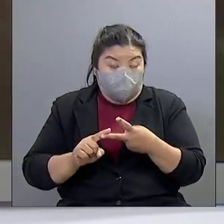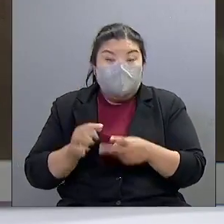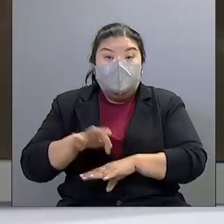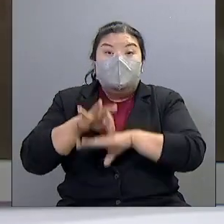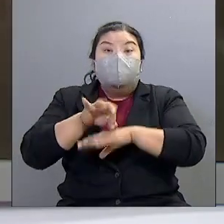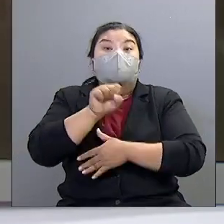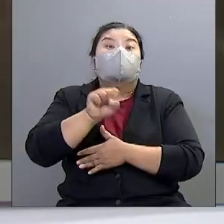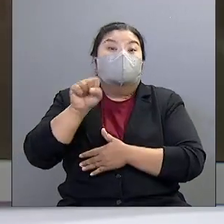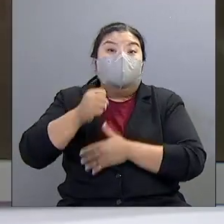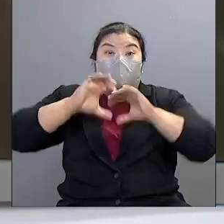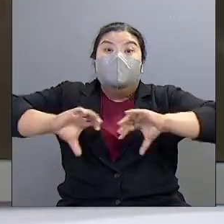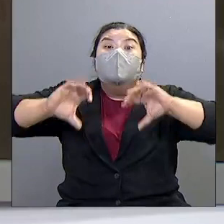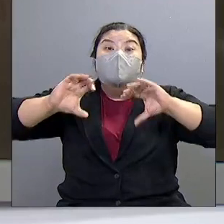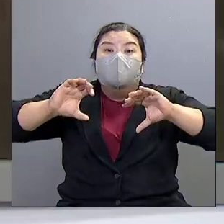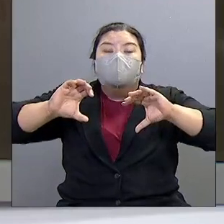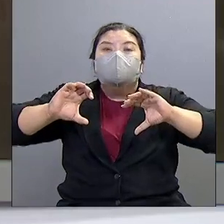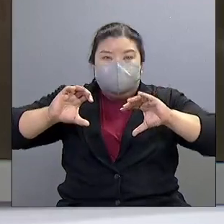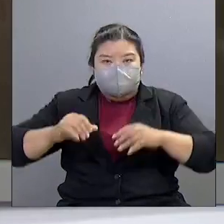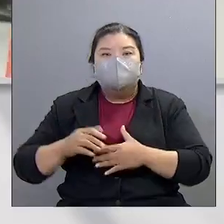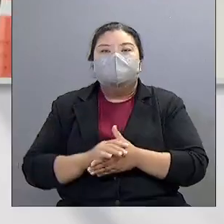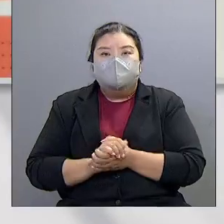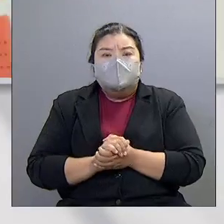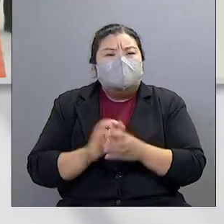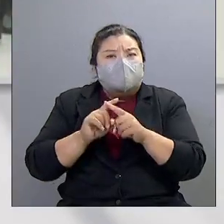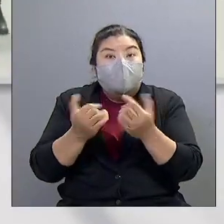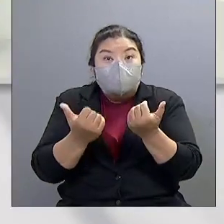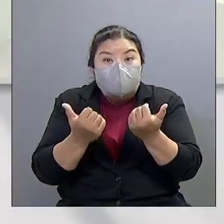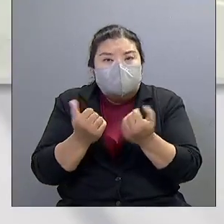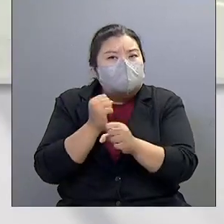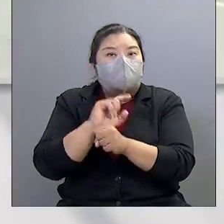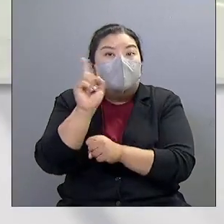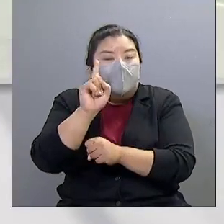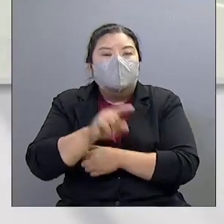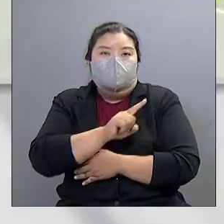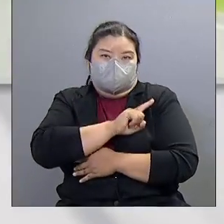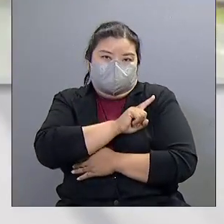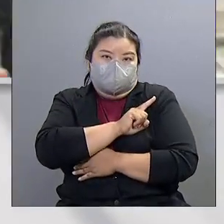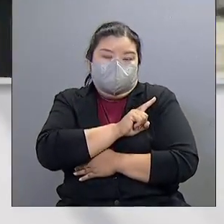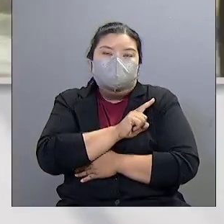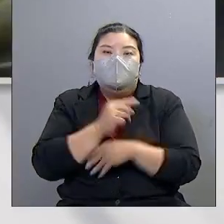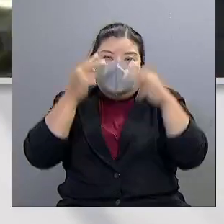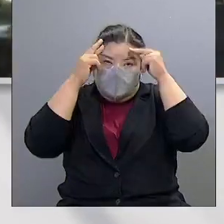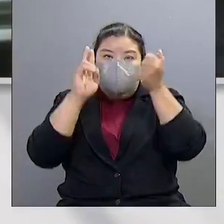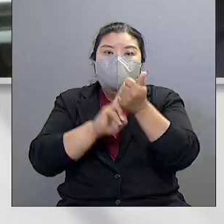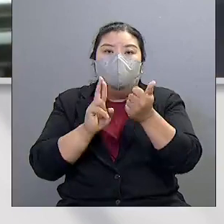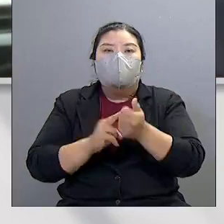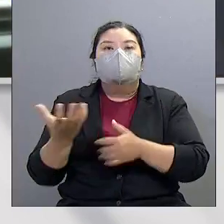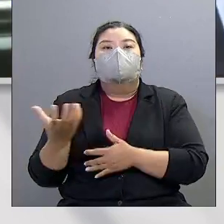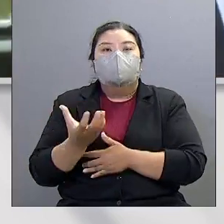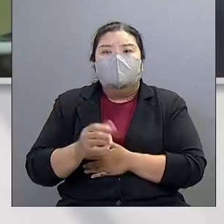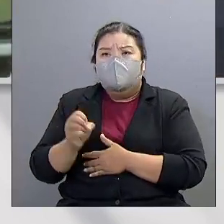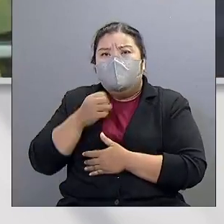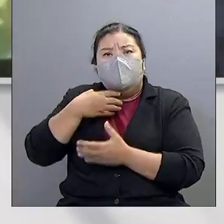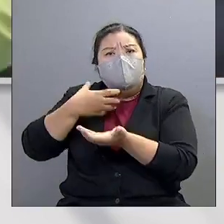เริ่มนับถอยหลังกันได้เลยค่ะแต่เวลานี้ต้องบอกว่าผู้จัดการรัฐบาลป.ประวิตรการันตรีไม่มีอะไรทำง